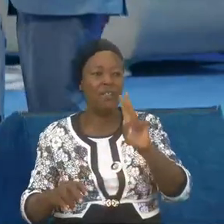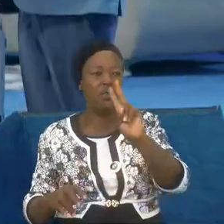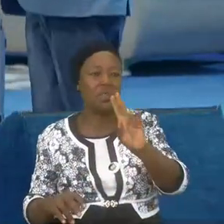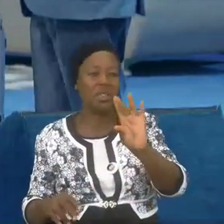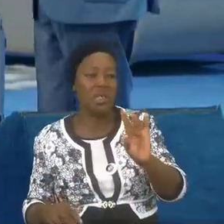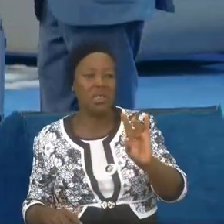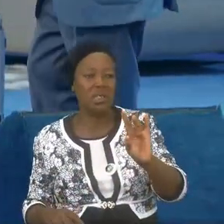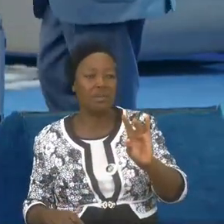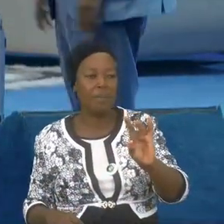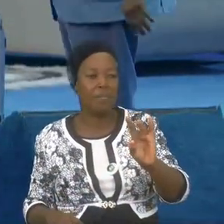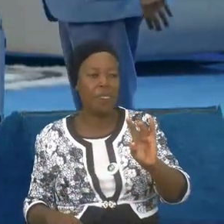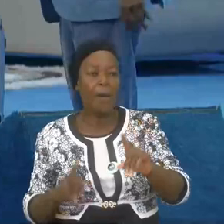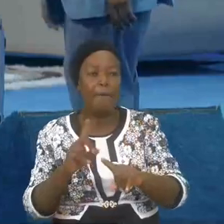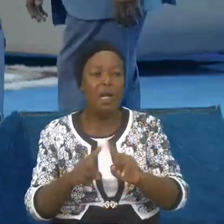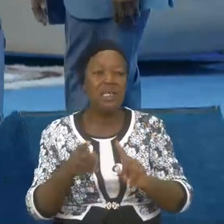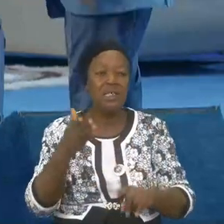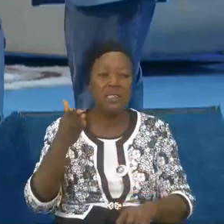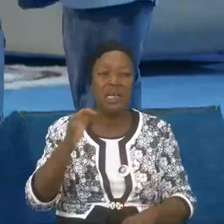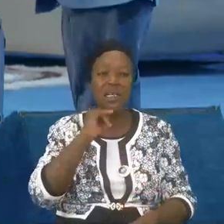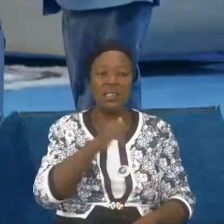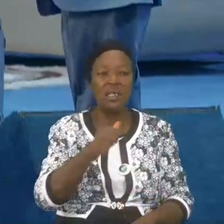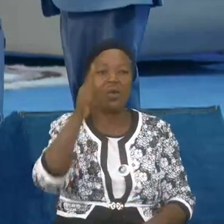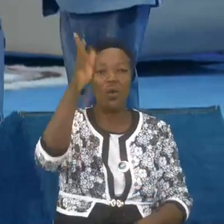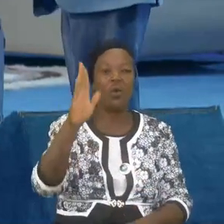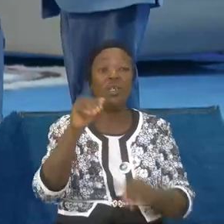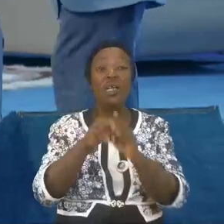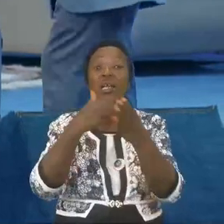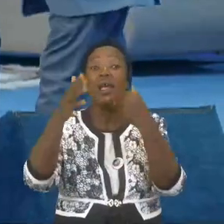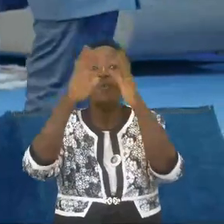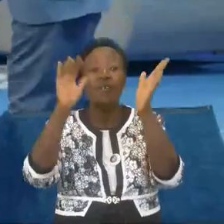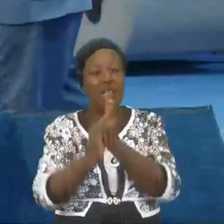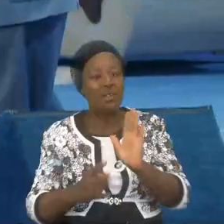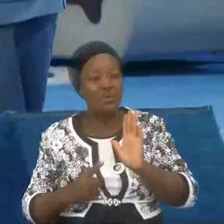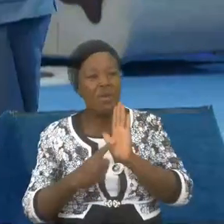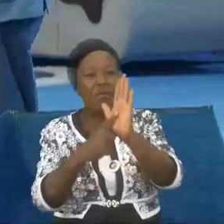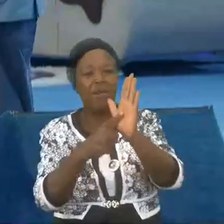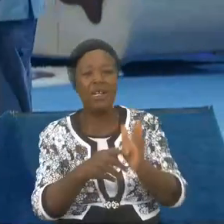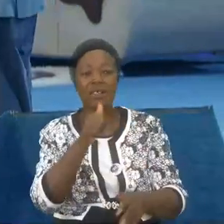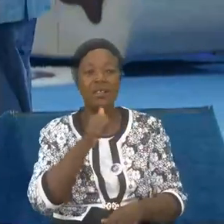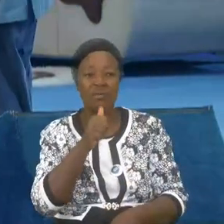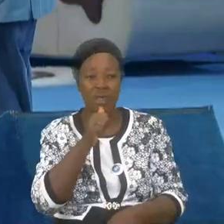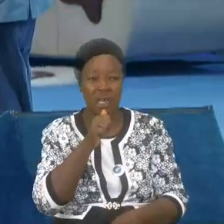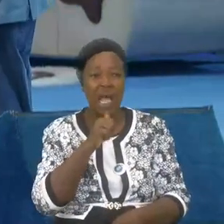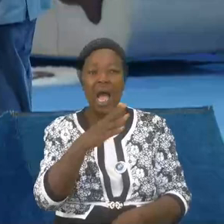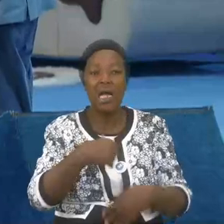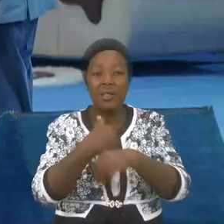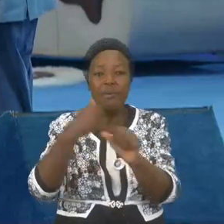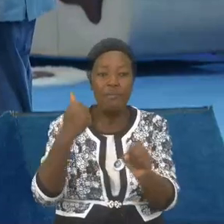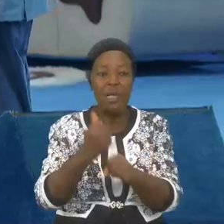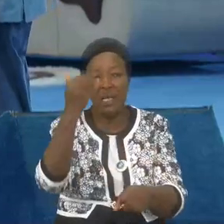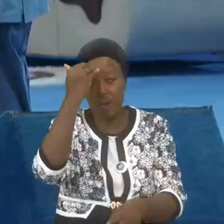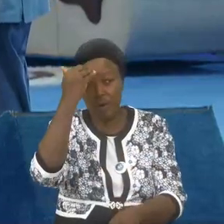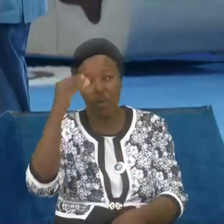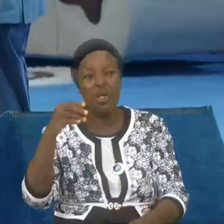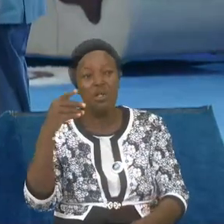Verset 28. Mais il y a dans les cieux un Dieu qui révèle les secrets et qui a fait